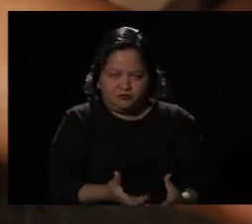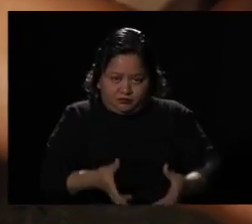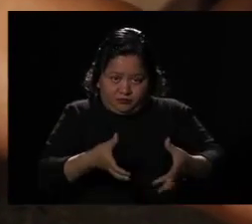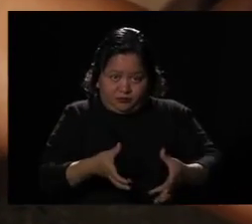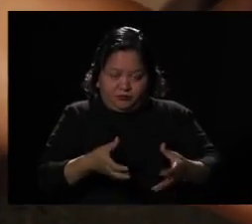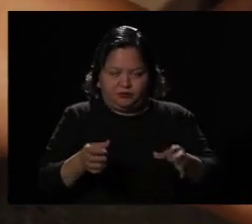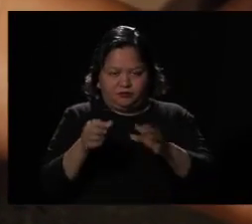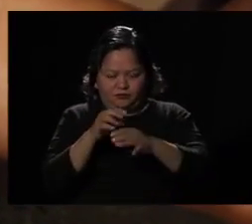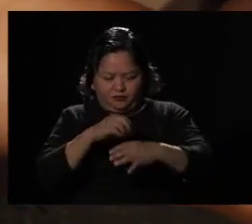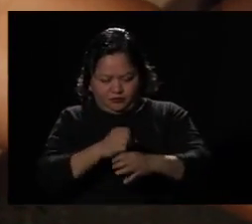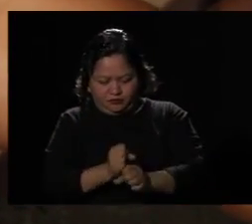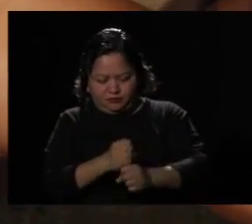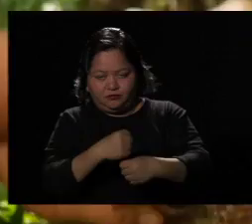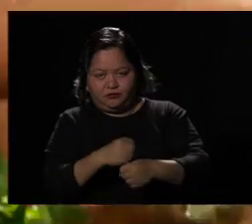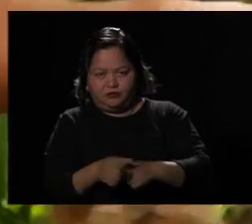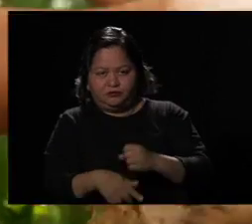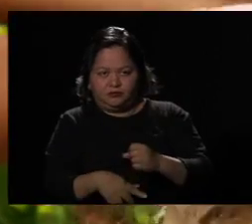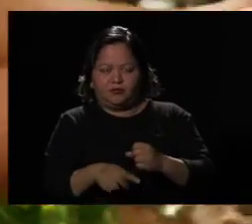siha.